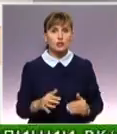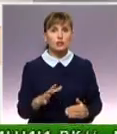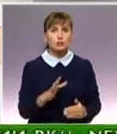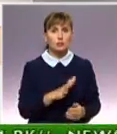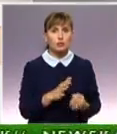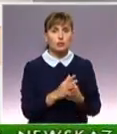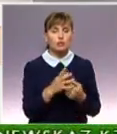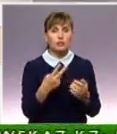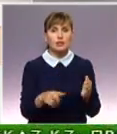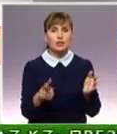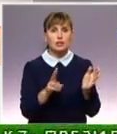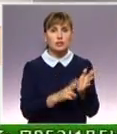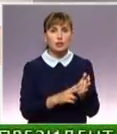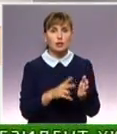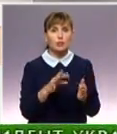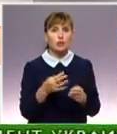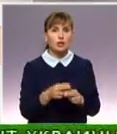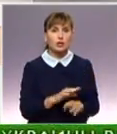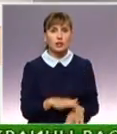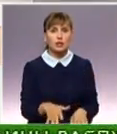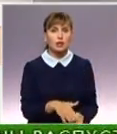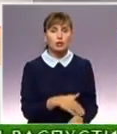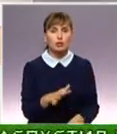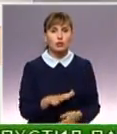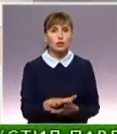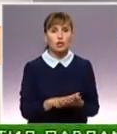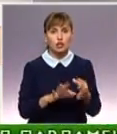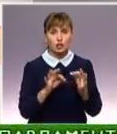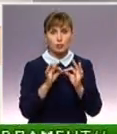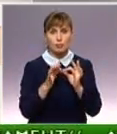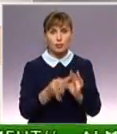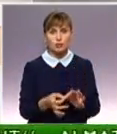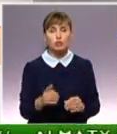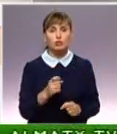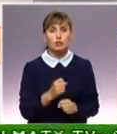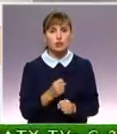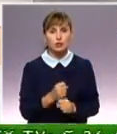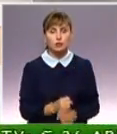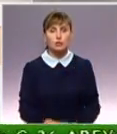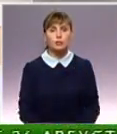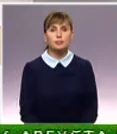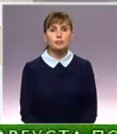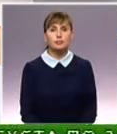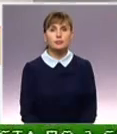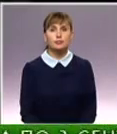чуть снизилась, было 27 градусов, но это ненадолго. Айбану Анарбаева узнала, что советуют врачи.